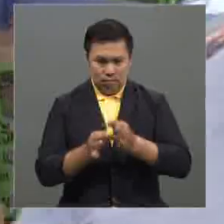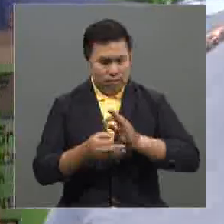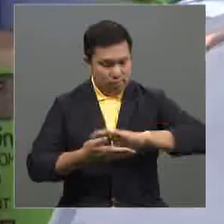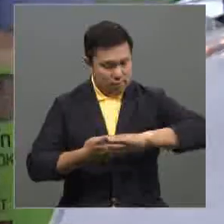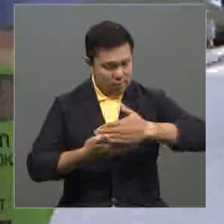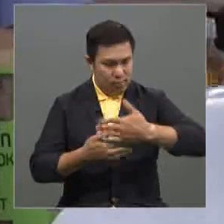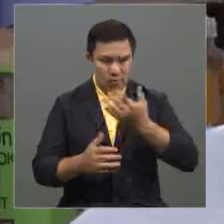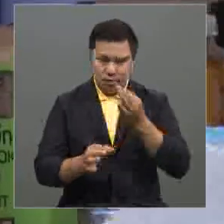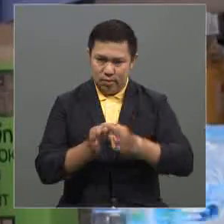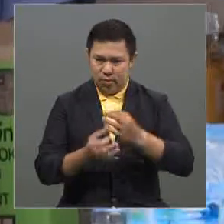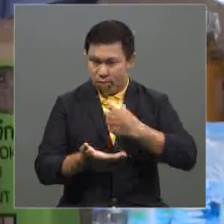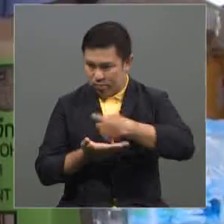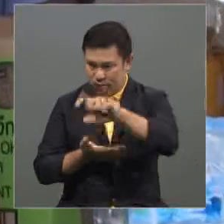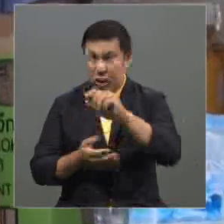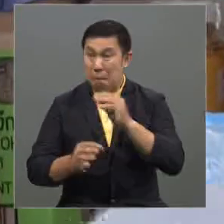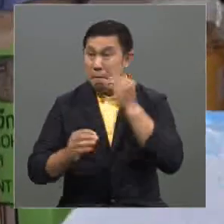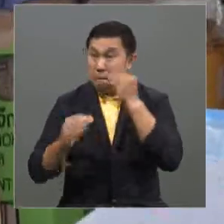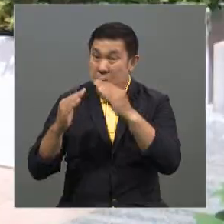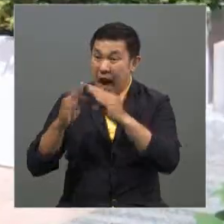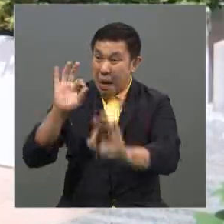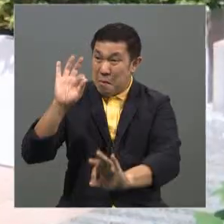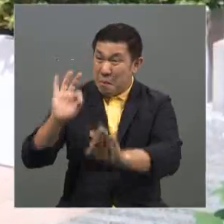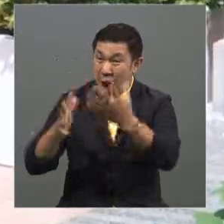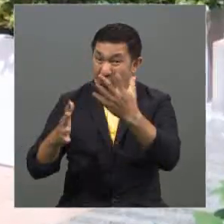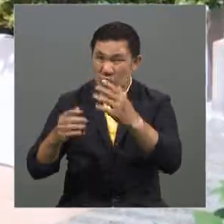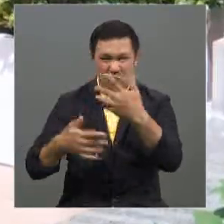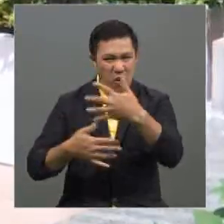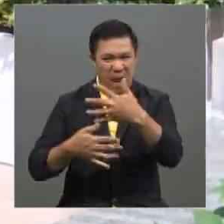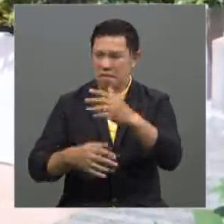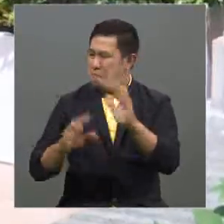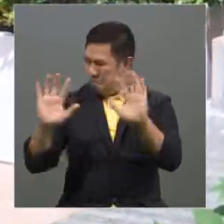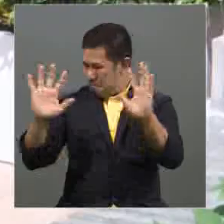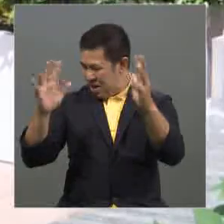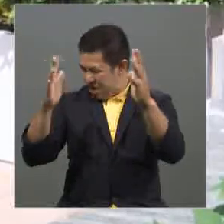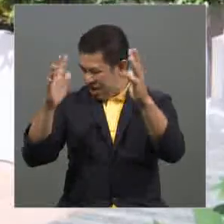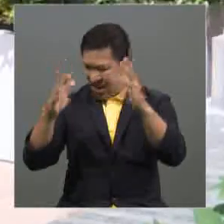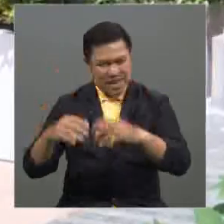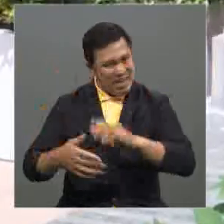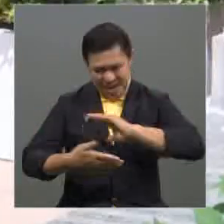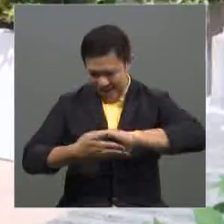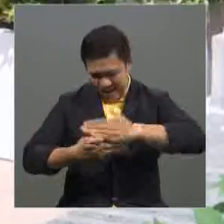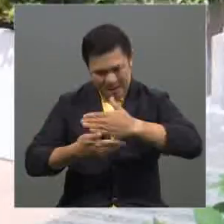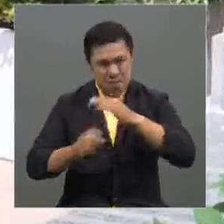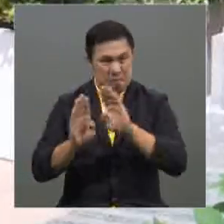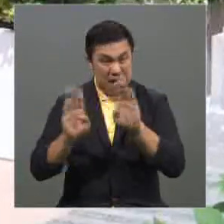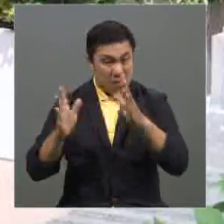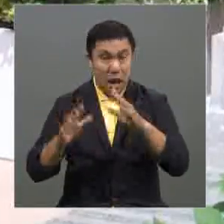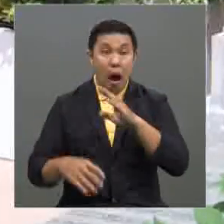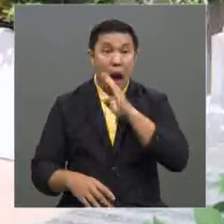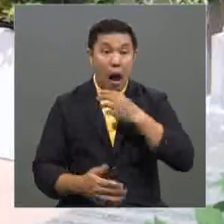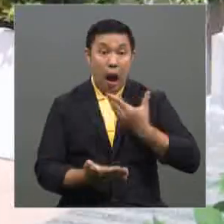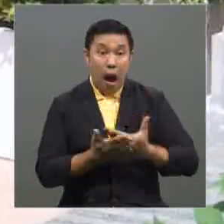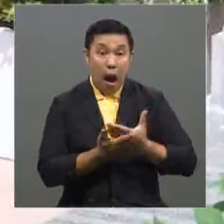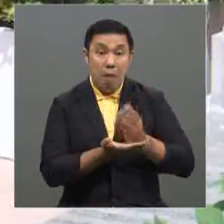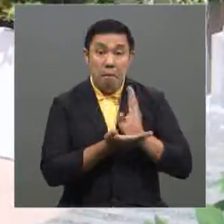บริจาคเงินช่วยเหลือผู้ประสบภัยเหตุเพลิงไหม้ที่เยาวราชซอย7เนี่ยเด็ดขาดไม่มีนะครับถ้าอยากจะบริจา